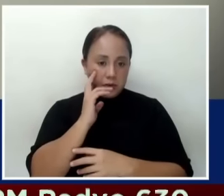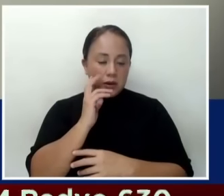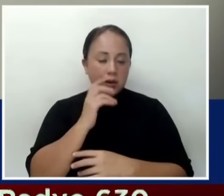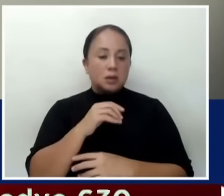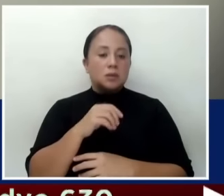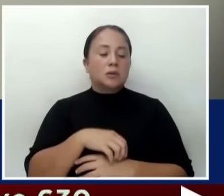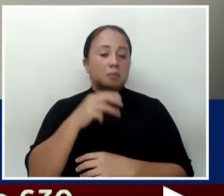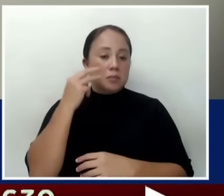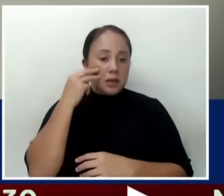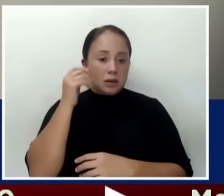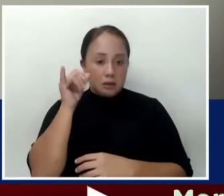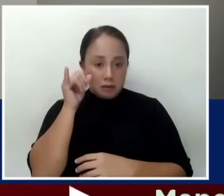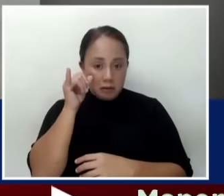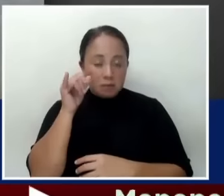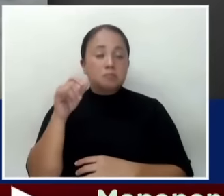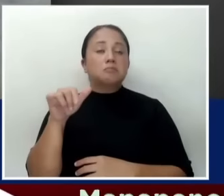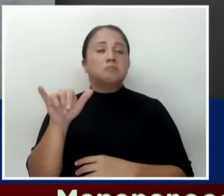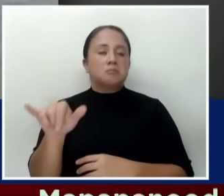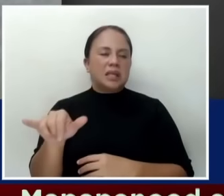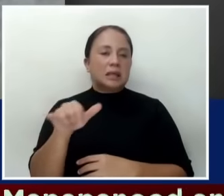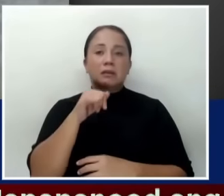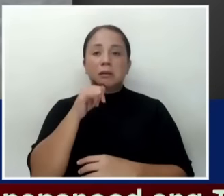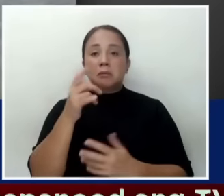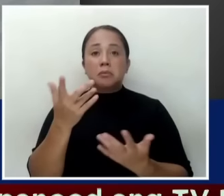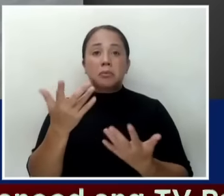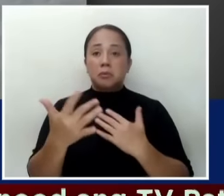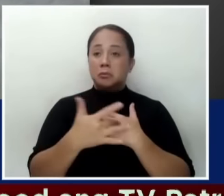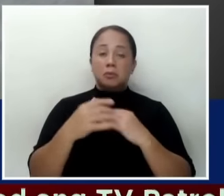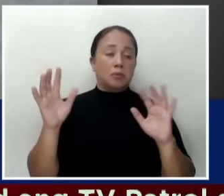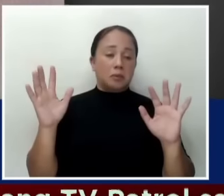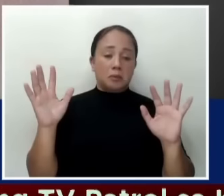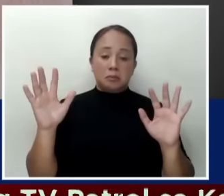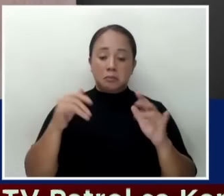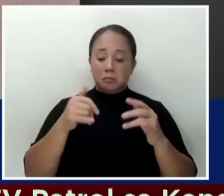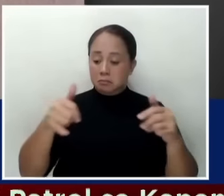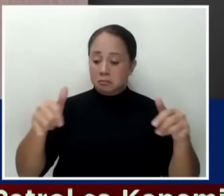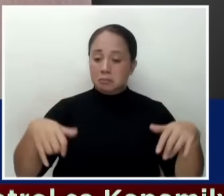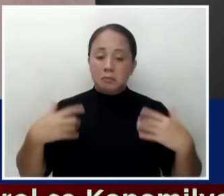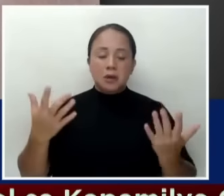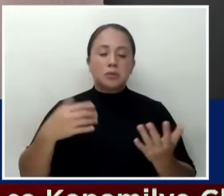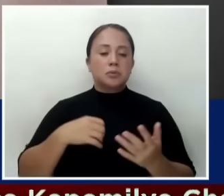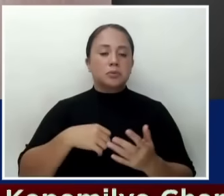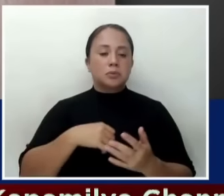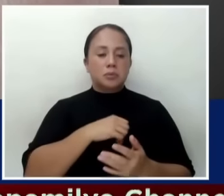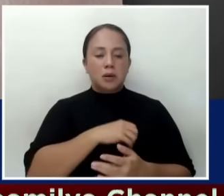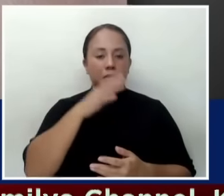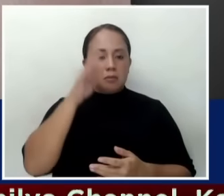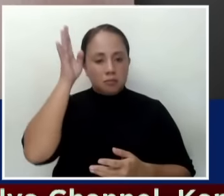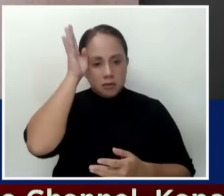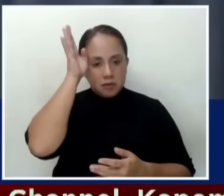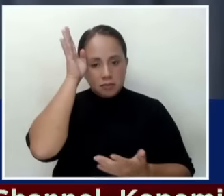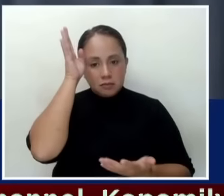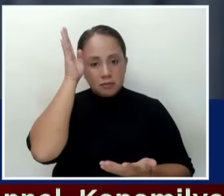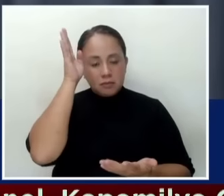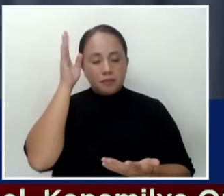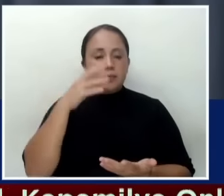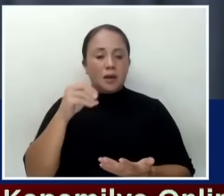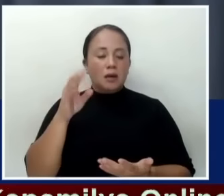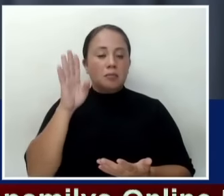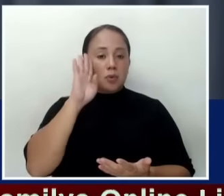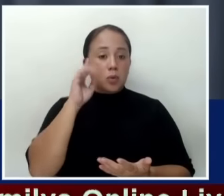kaya mistulang hindi ito nagagalaw. Dinawit din ni Asierto sina Senador Ronaldo de la Rosa at Bongo